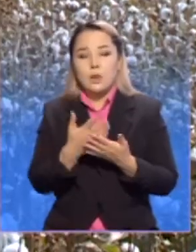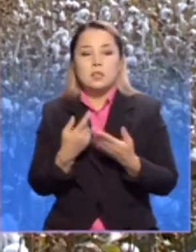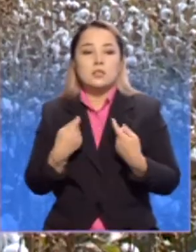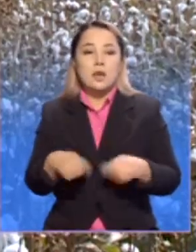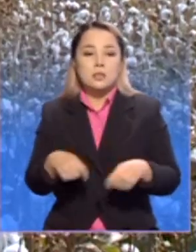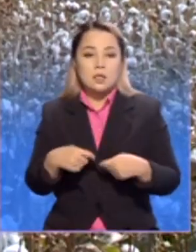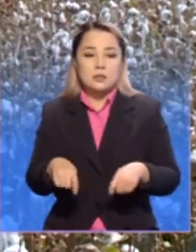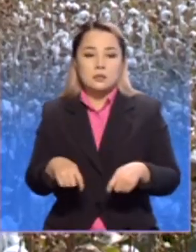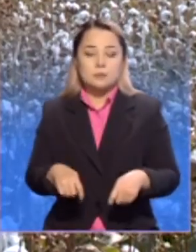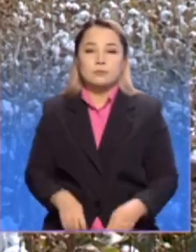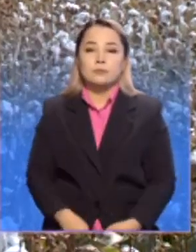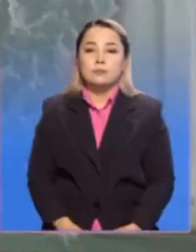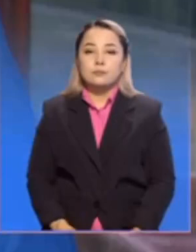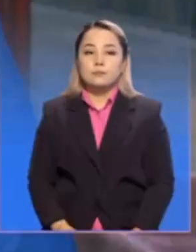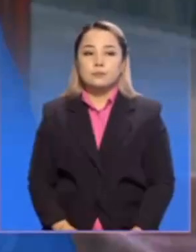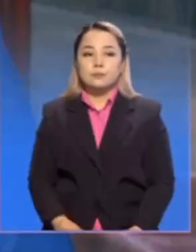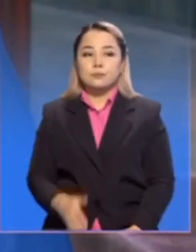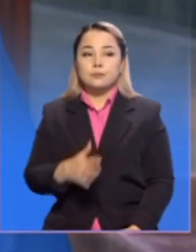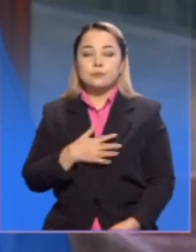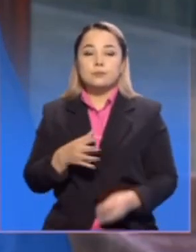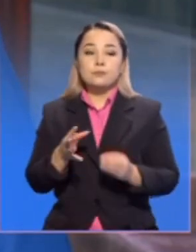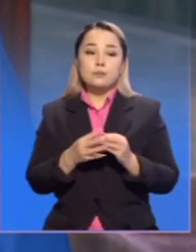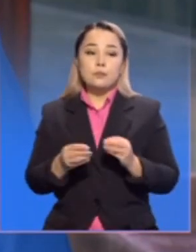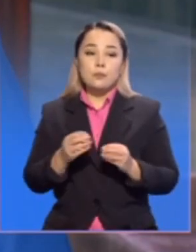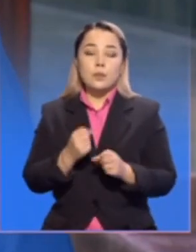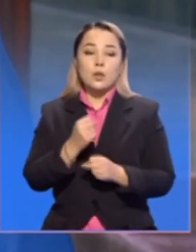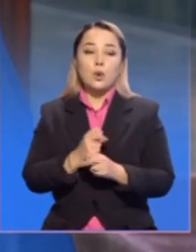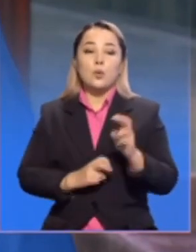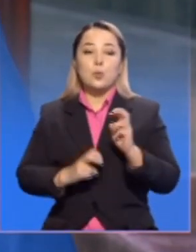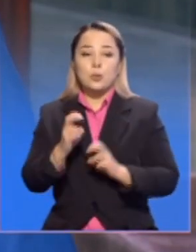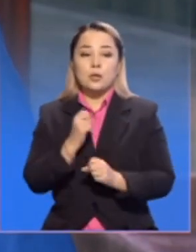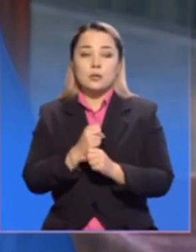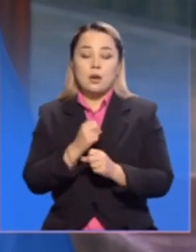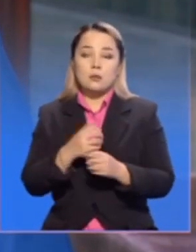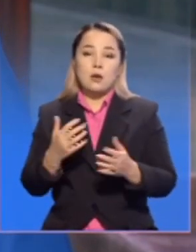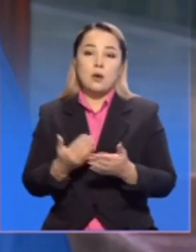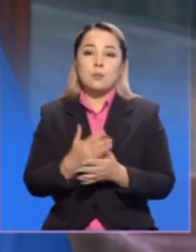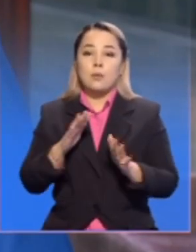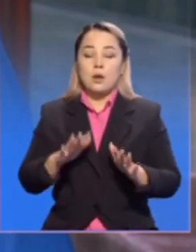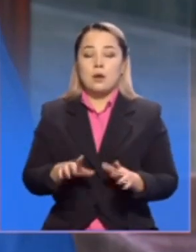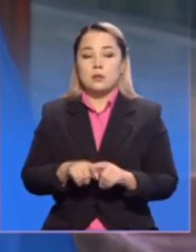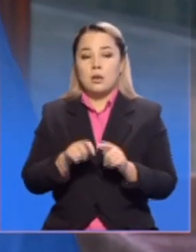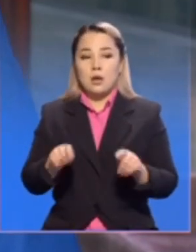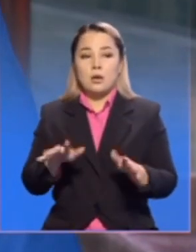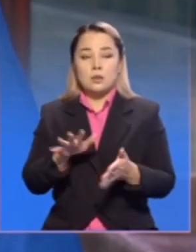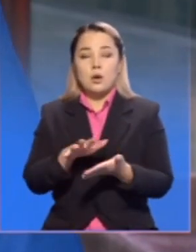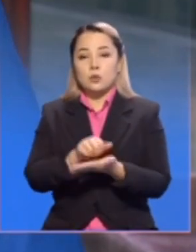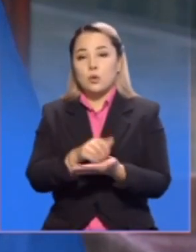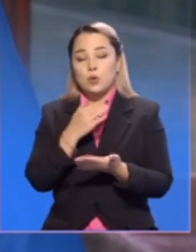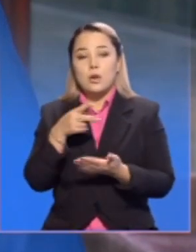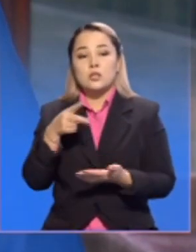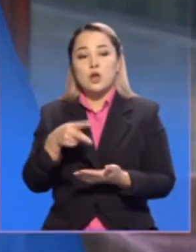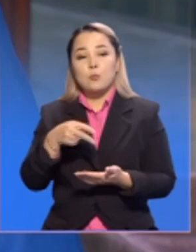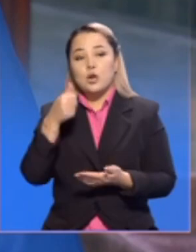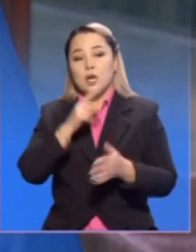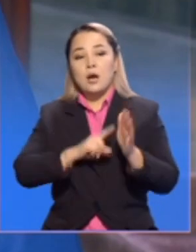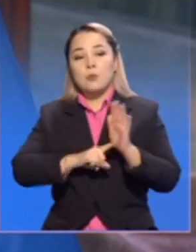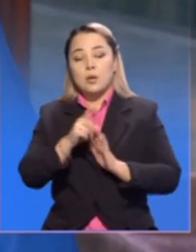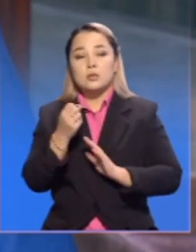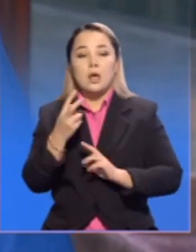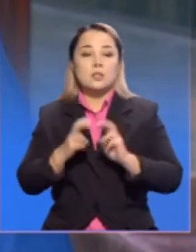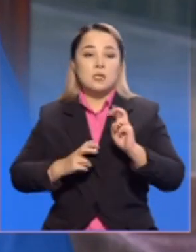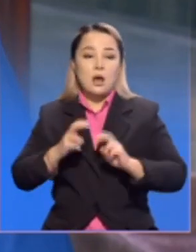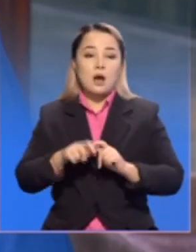сатылады. Бізде мақта қайта өндеуі аса орын алған жоқ. 2000 жылдардың басынан бастап қанша